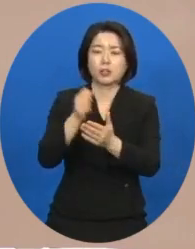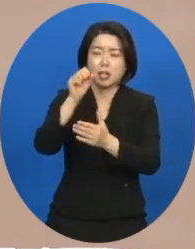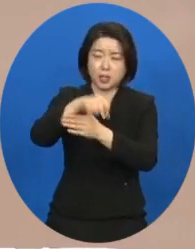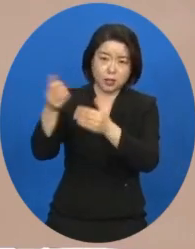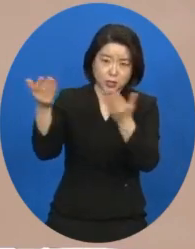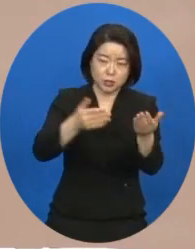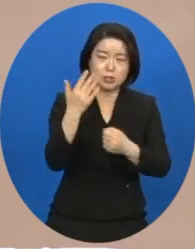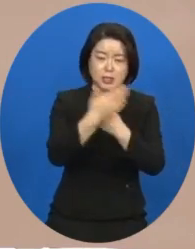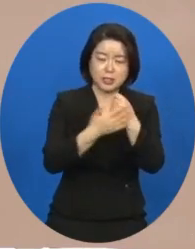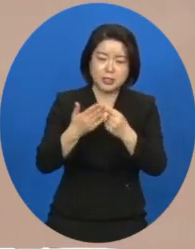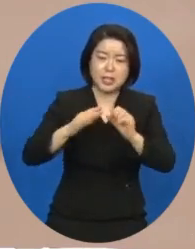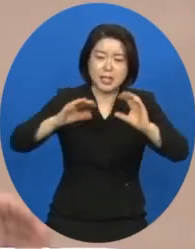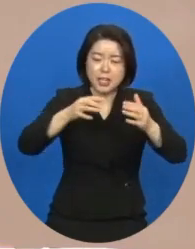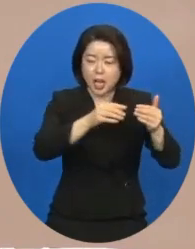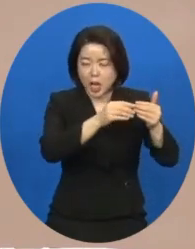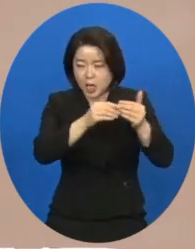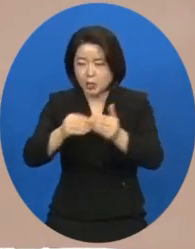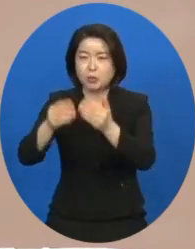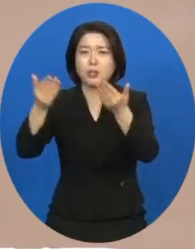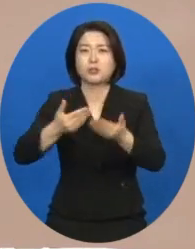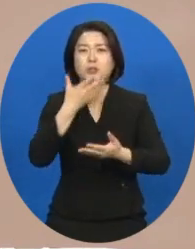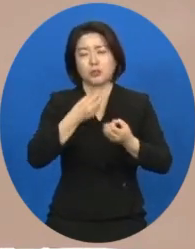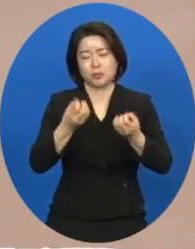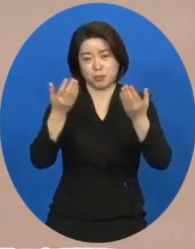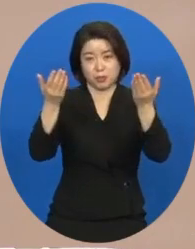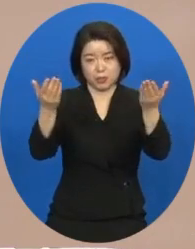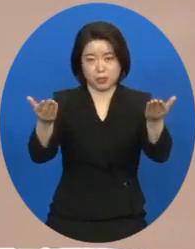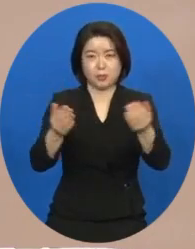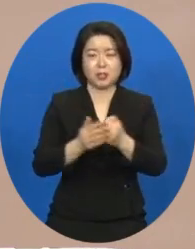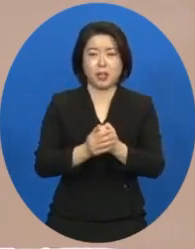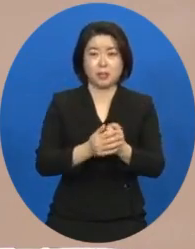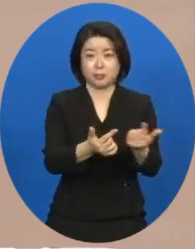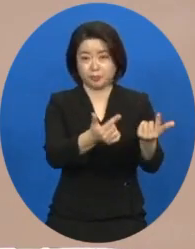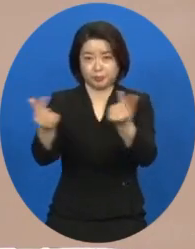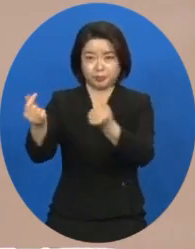그 은혜의 세계로 여러분을 인도하시기를 축복합니다. 우리 다 같이 기도하겠습니다.